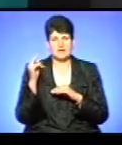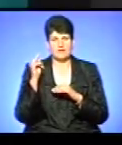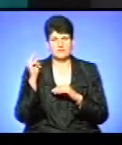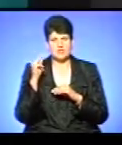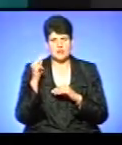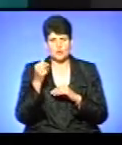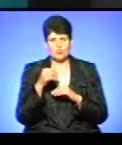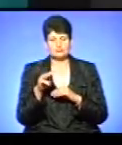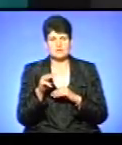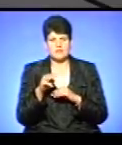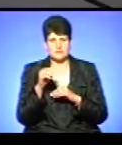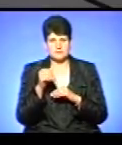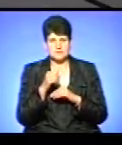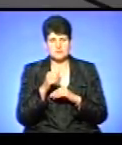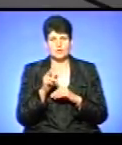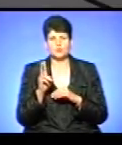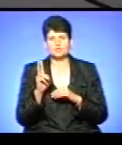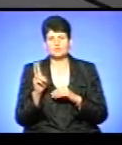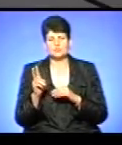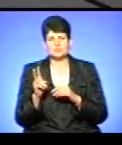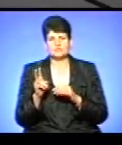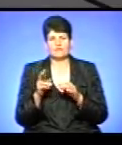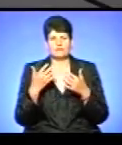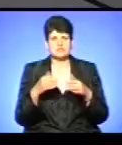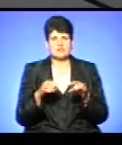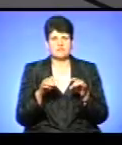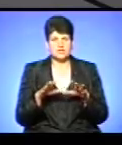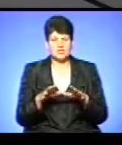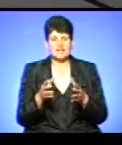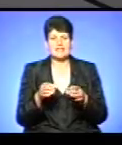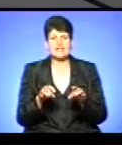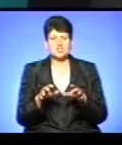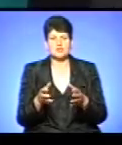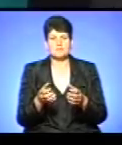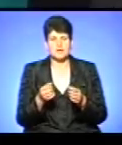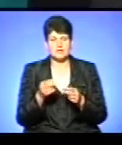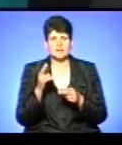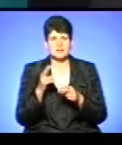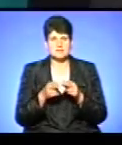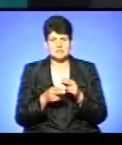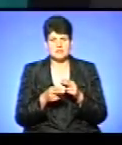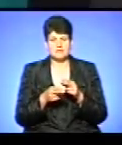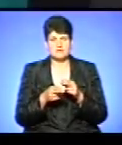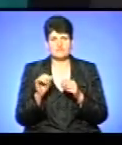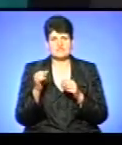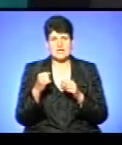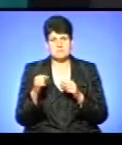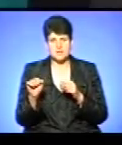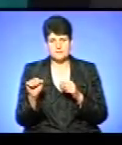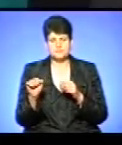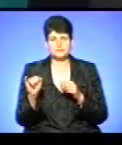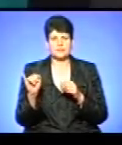року, з травня. Деякі учні вже вирішили, рішення прийняли остаточне на рівні серпня.